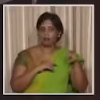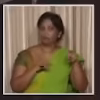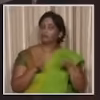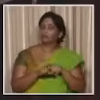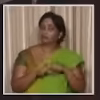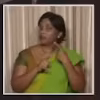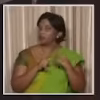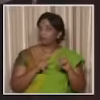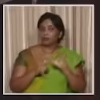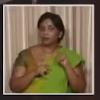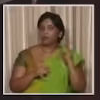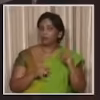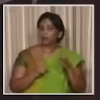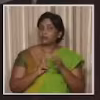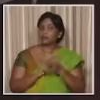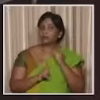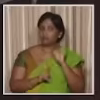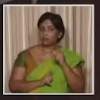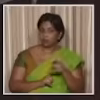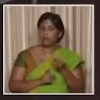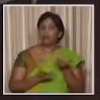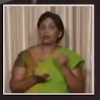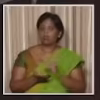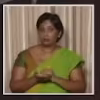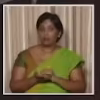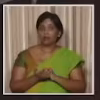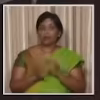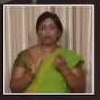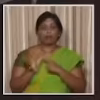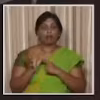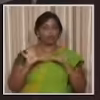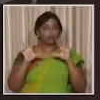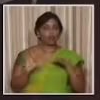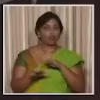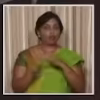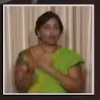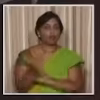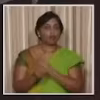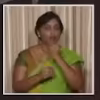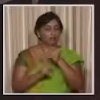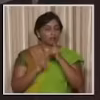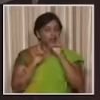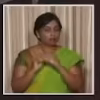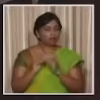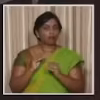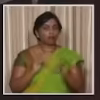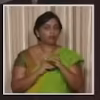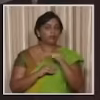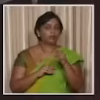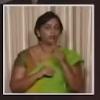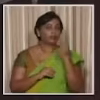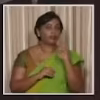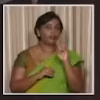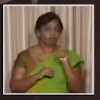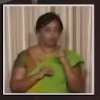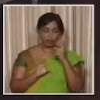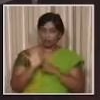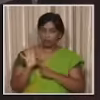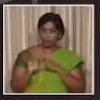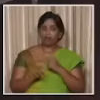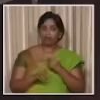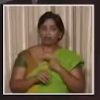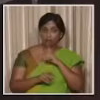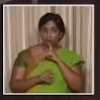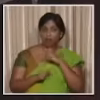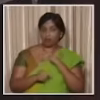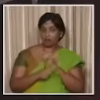නිසා ඒ විතරක් නෙවෙයි මේ සභාපතිවරයා තවත් හත්දානේ අක්කර 10ක් ඔප්පුවක් දීලා තියෙනවා මේ විදිහටම විකල්ප ඉඩමක් හැටියට 2020 කවුරුද්දේ මම මේ කතා